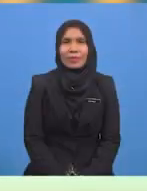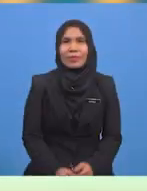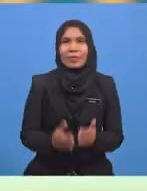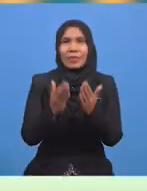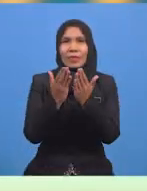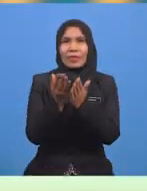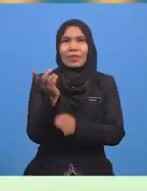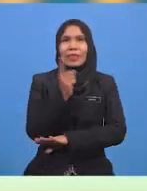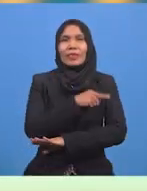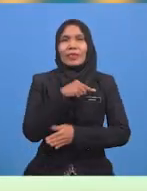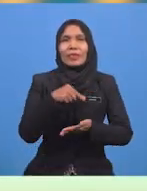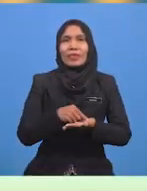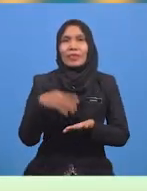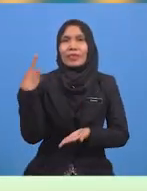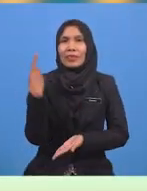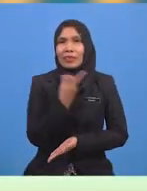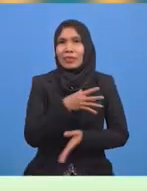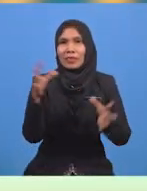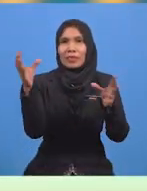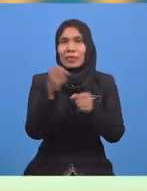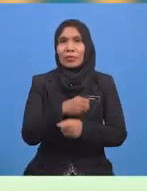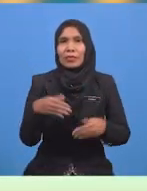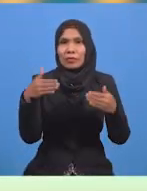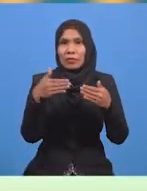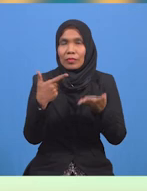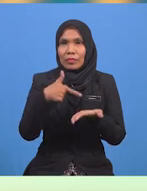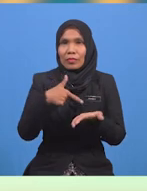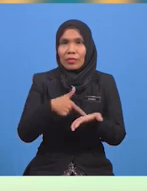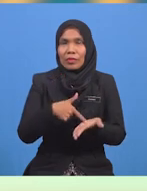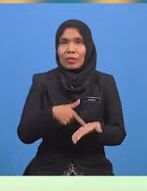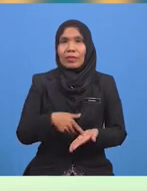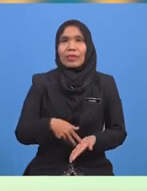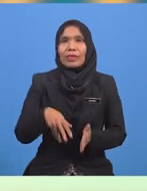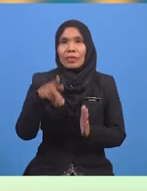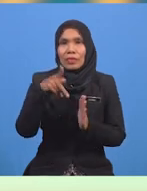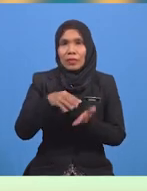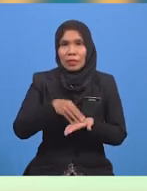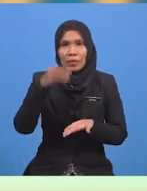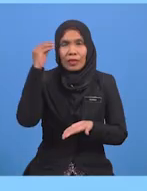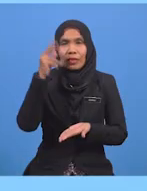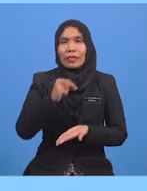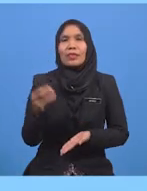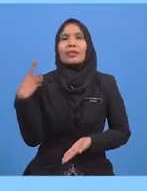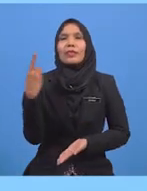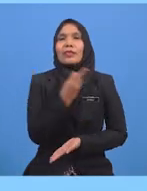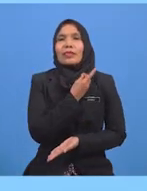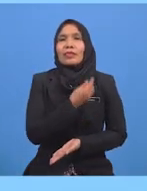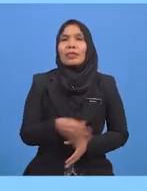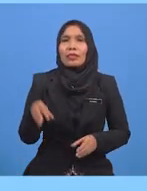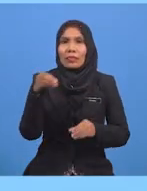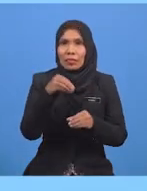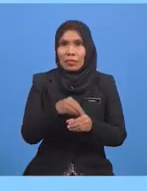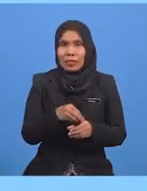Alhamdulillah, hari ini kita dapat menyambung lagi pembelajaran kita dalam mata pelajaran Matematik